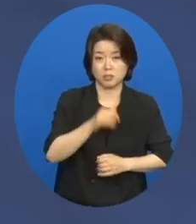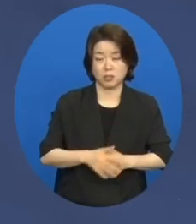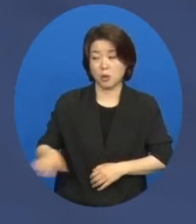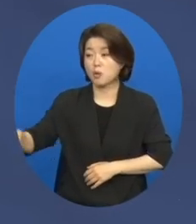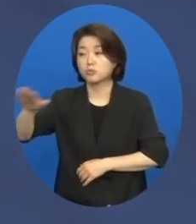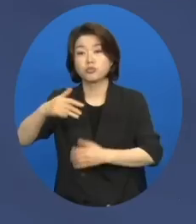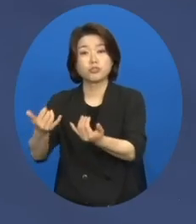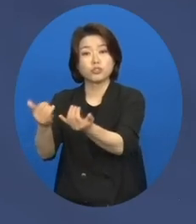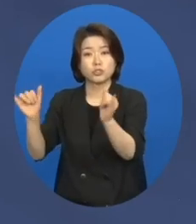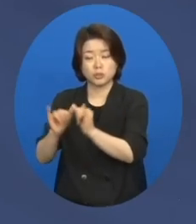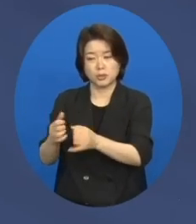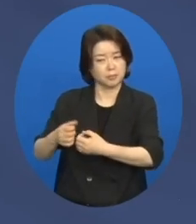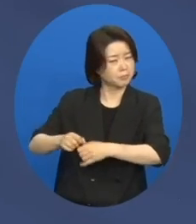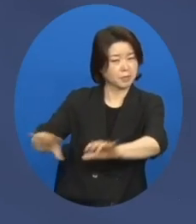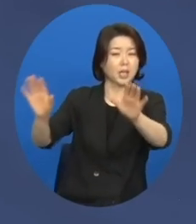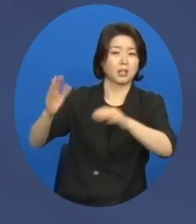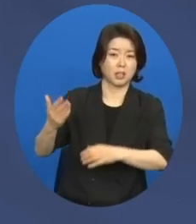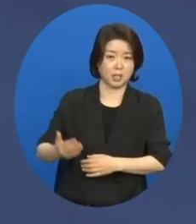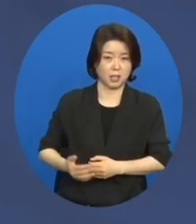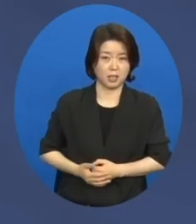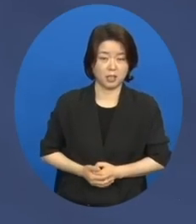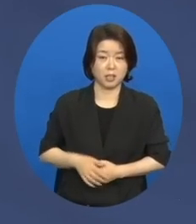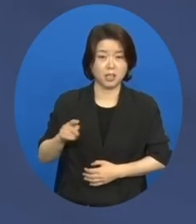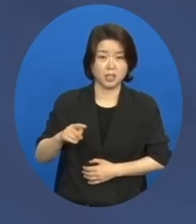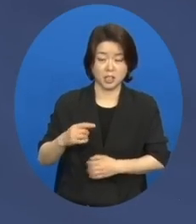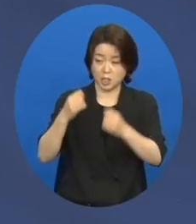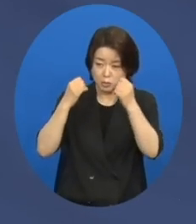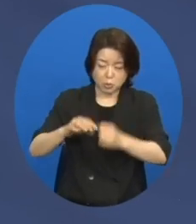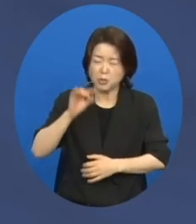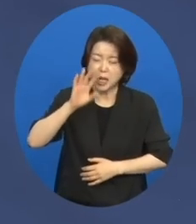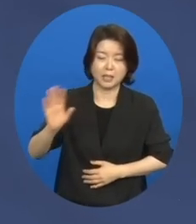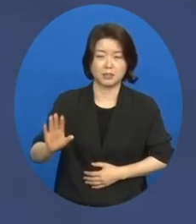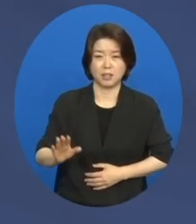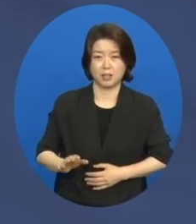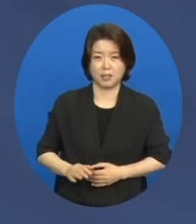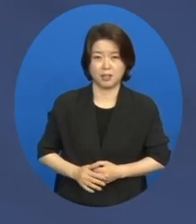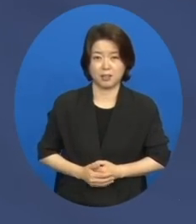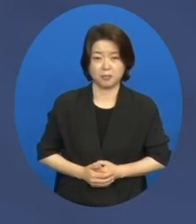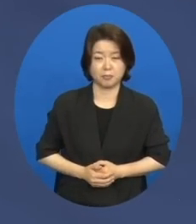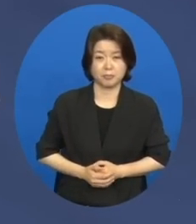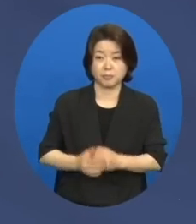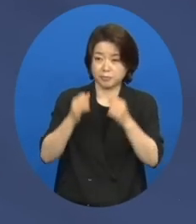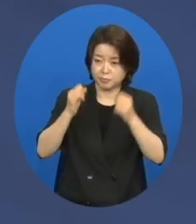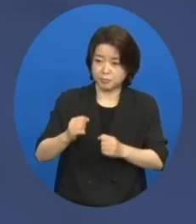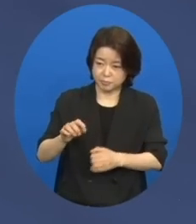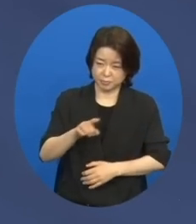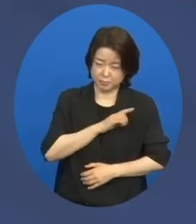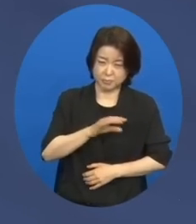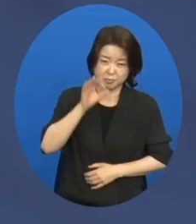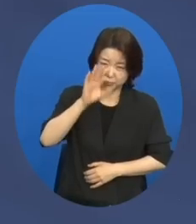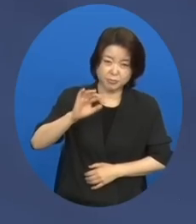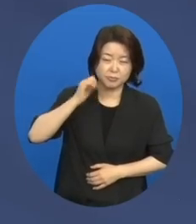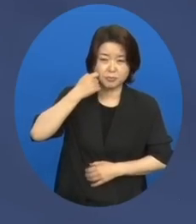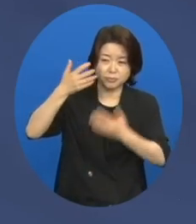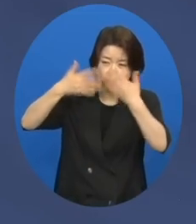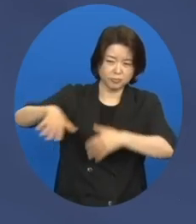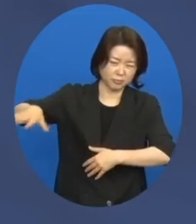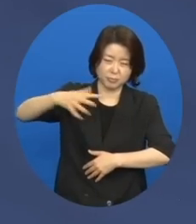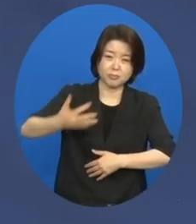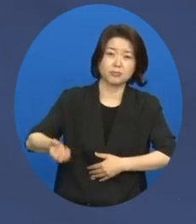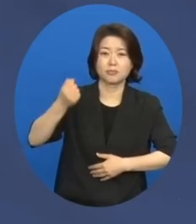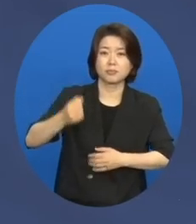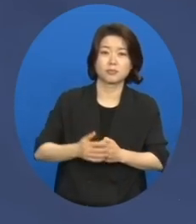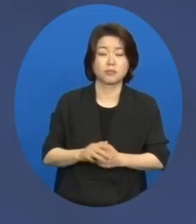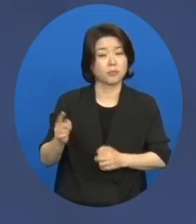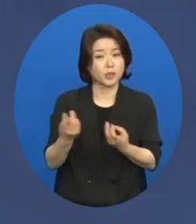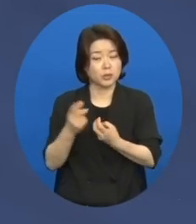공동체는 깨져야 됩니다. 이 존재할 수가 없어요. 존재하기 가장 불가능한 조건들을 다 가지고 있어요. 근데